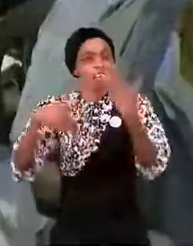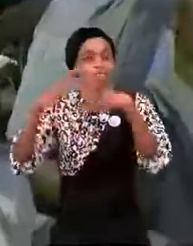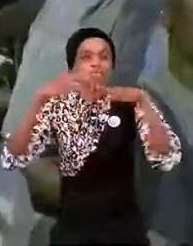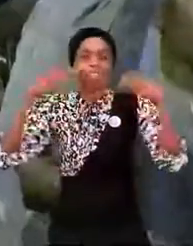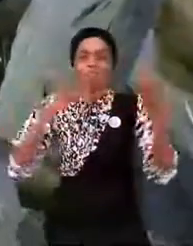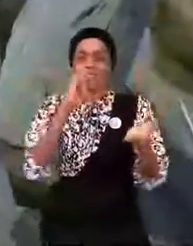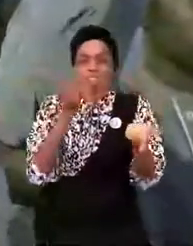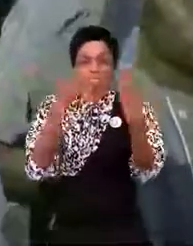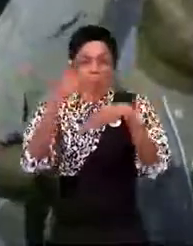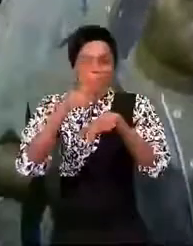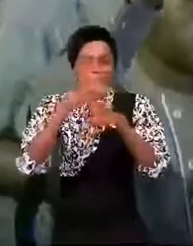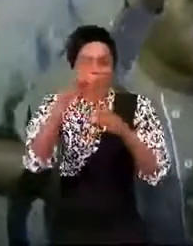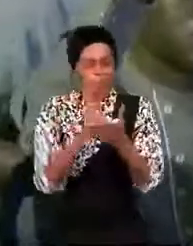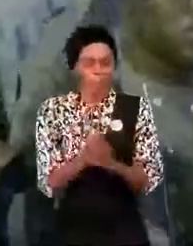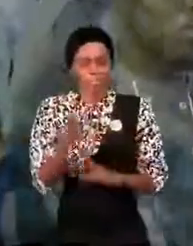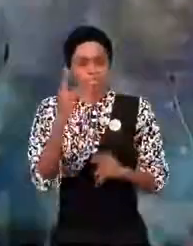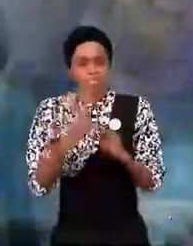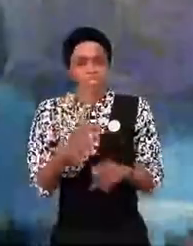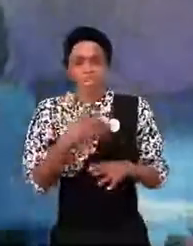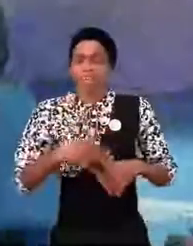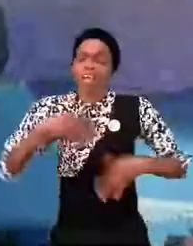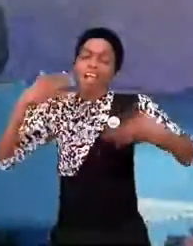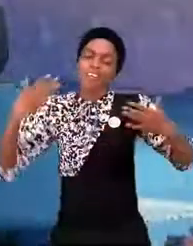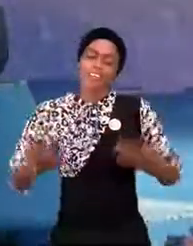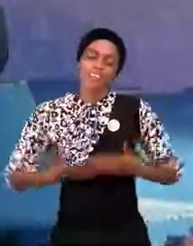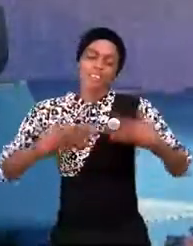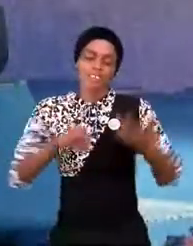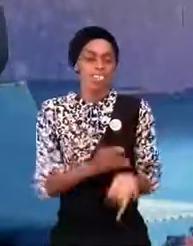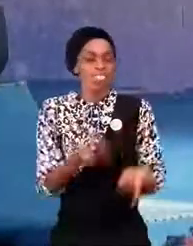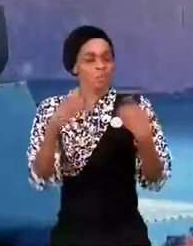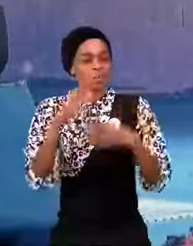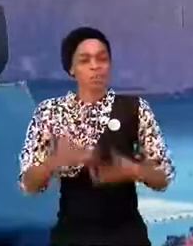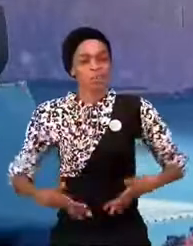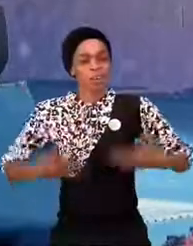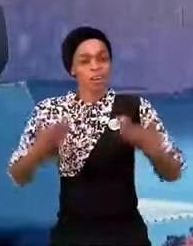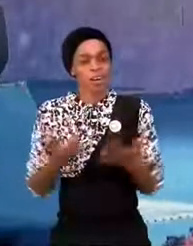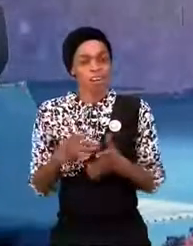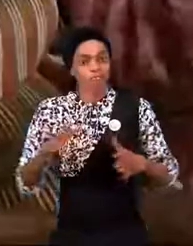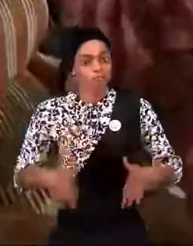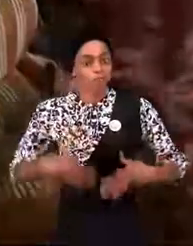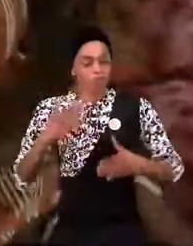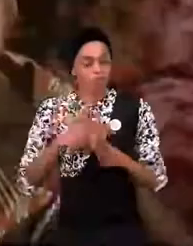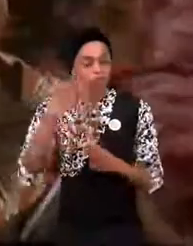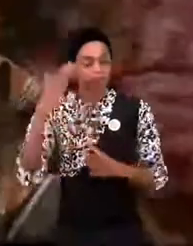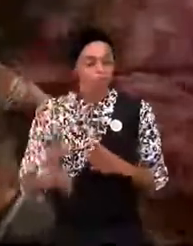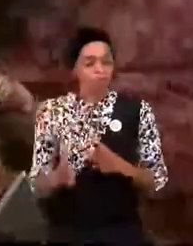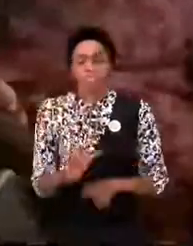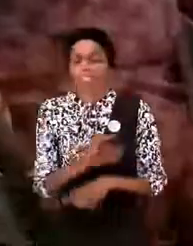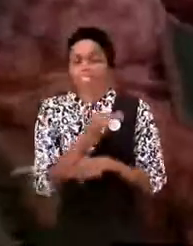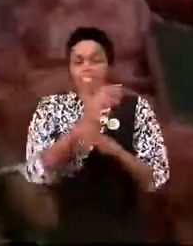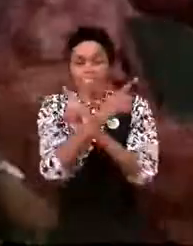le sourire, la joie viendront dans ta vie. La vie sera totalement différente à partir de ce soir au nom